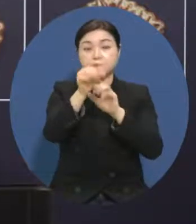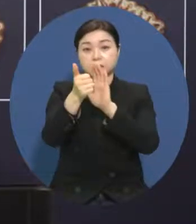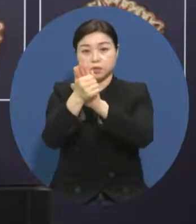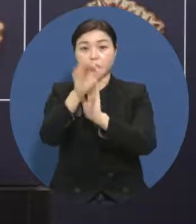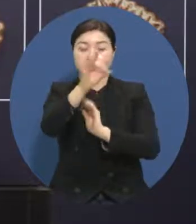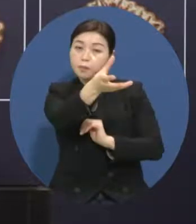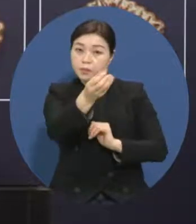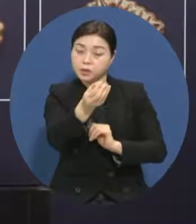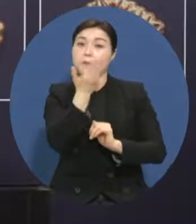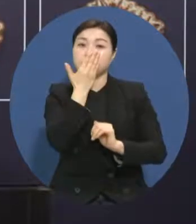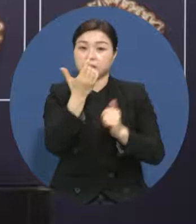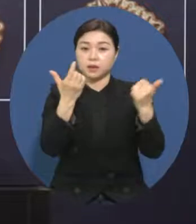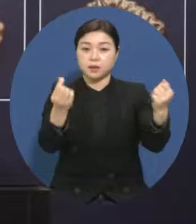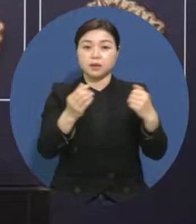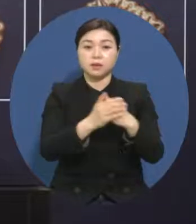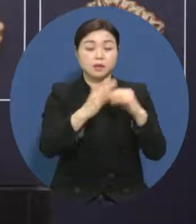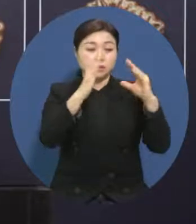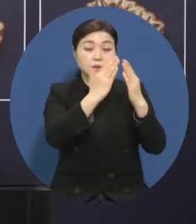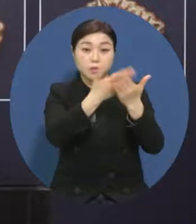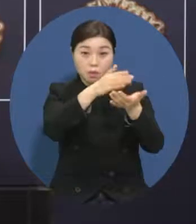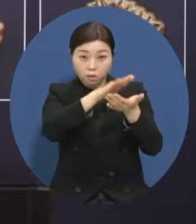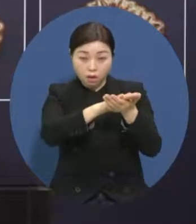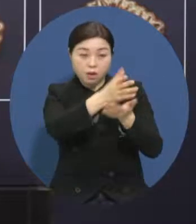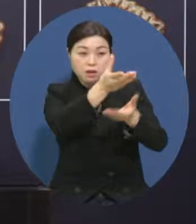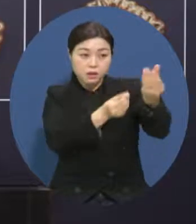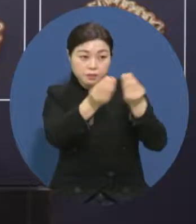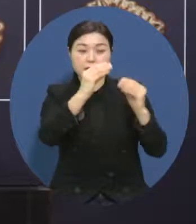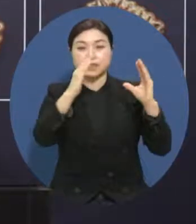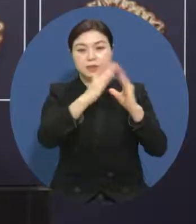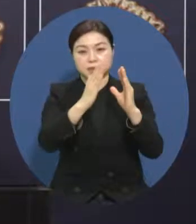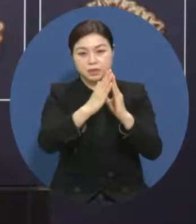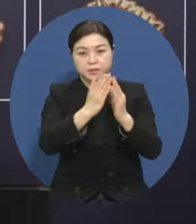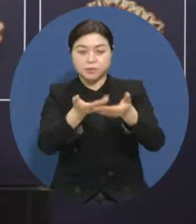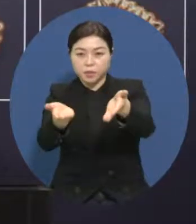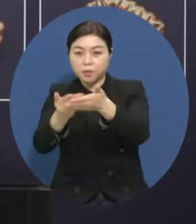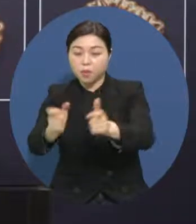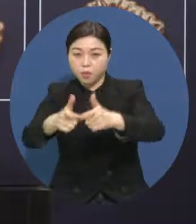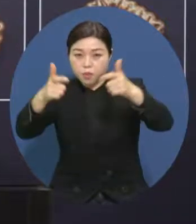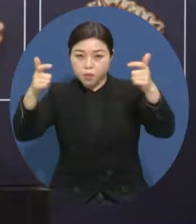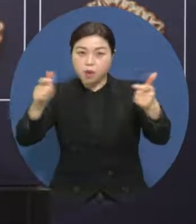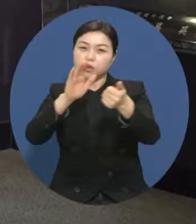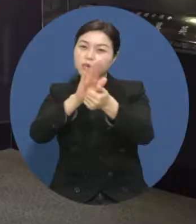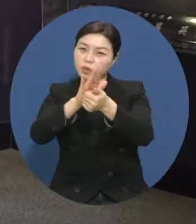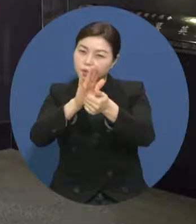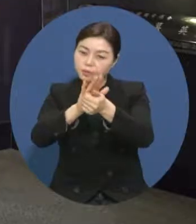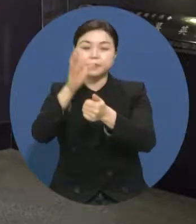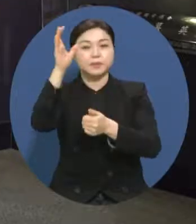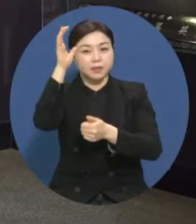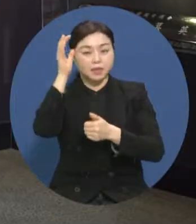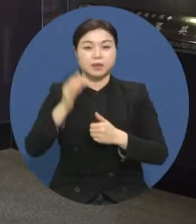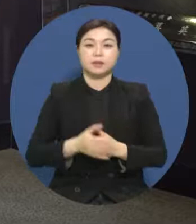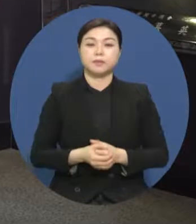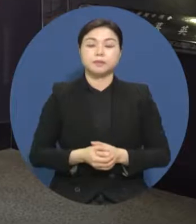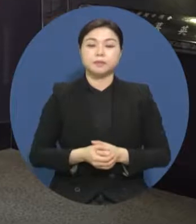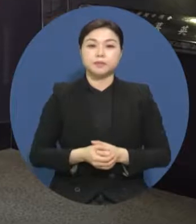건데요. 주거 환경 개선과 임대주택 공급 확대에 큰 도움이 되길 바라면서